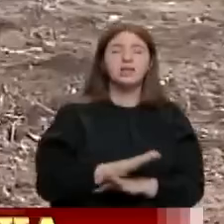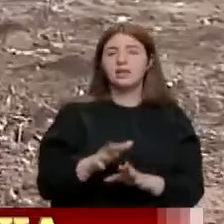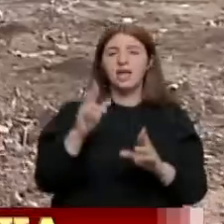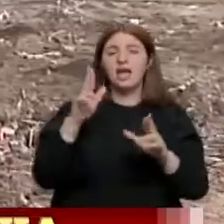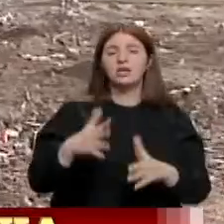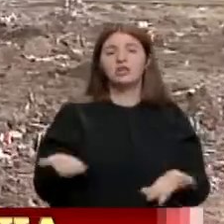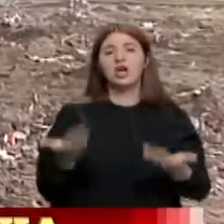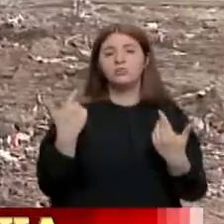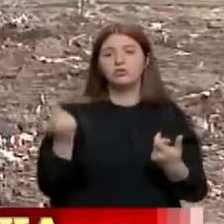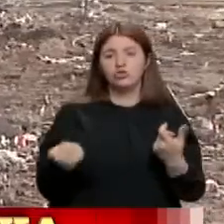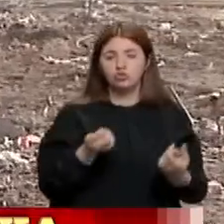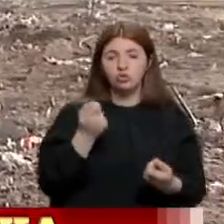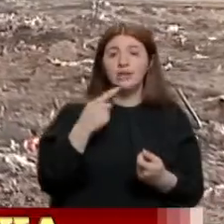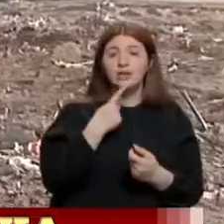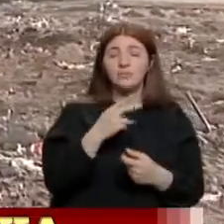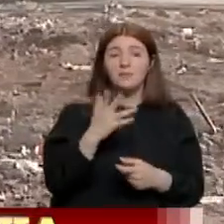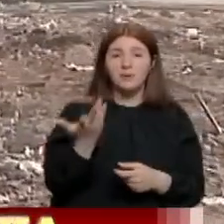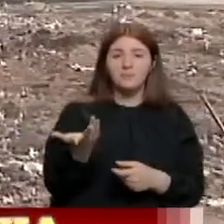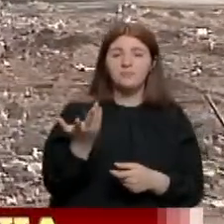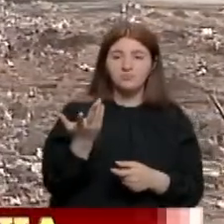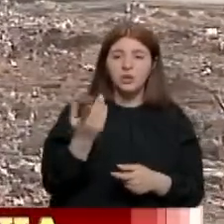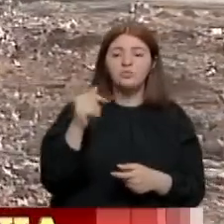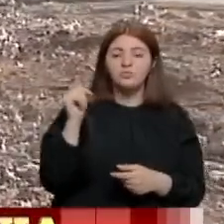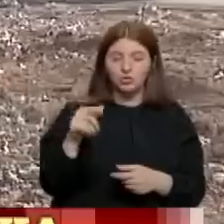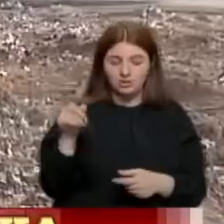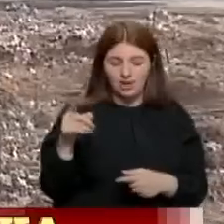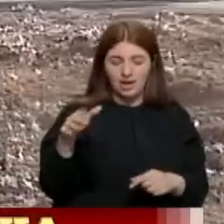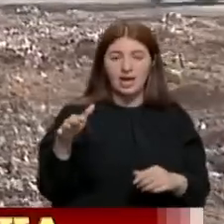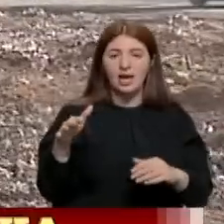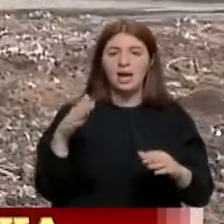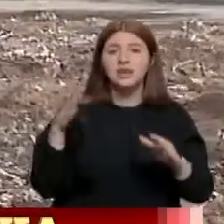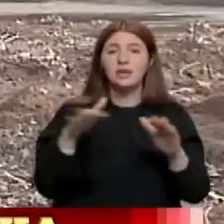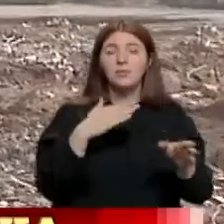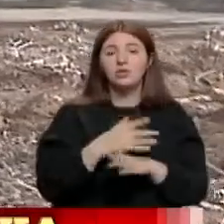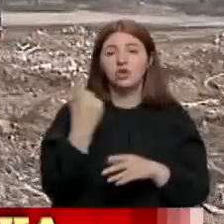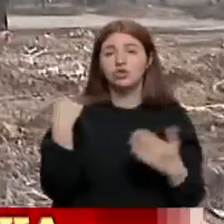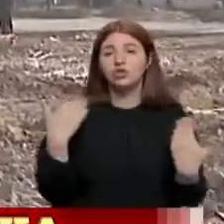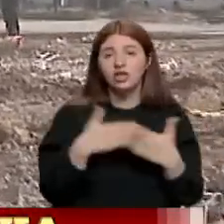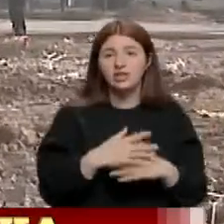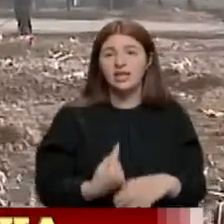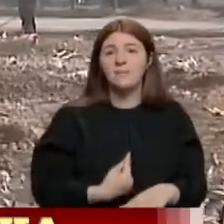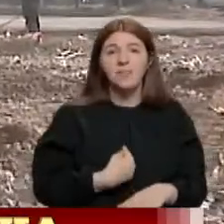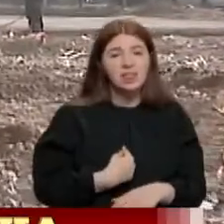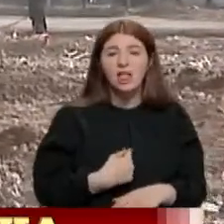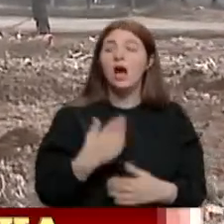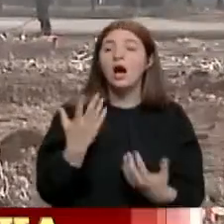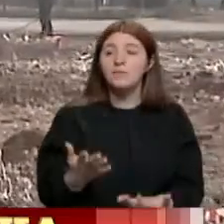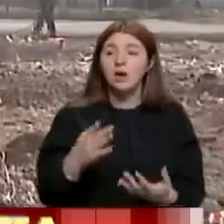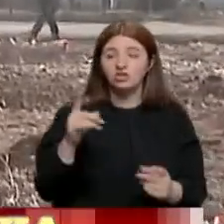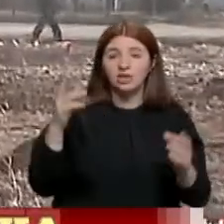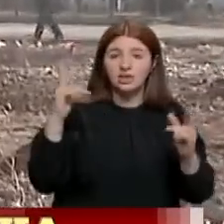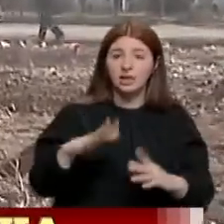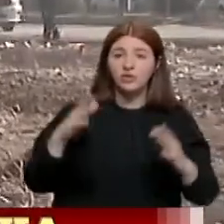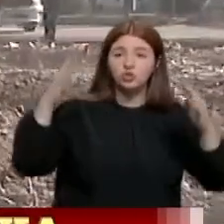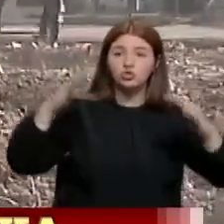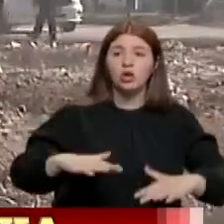enkaz kaldırmaya çalışıyor. Dediğim gibi burada deprem aslında dün geceden hissedilmişti ama işte yıkılan